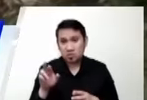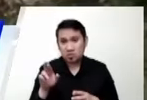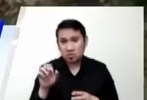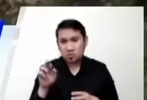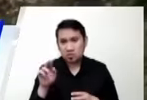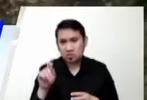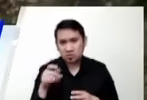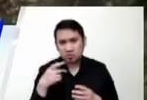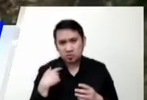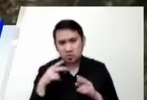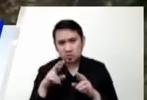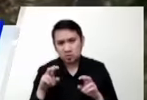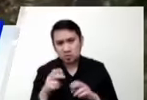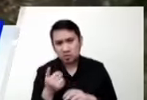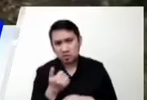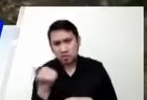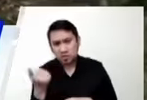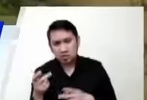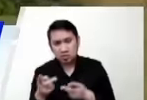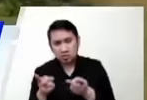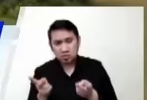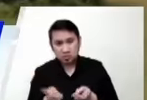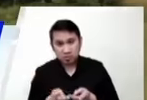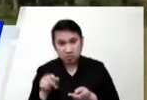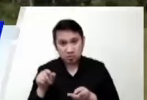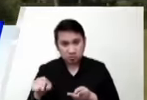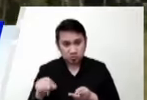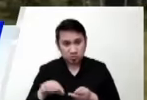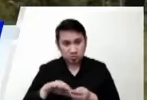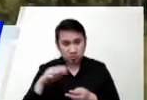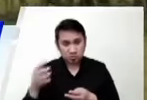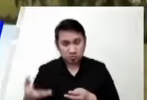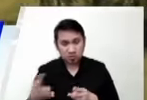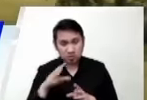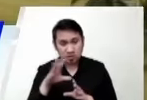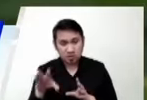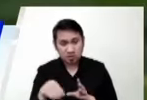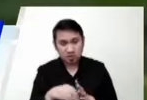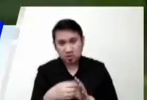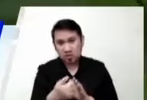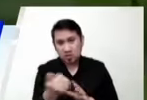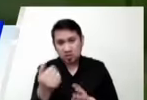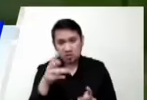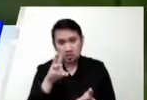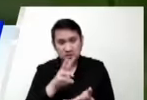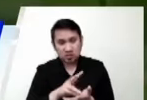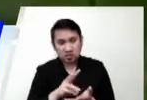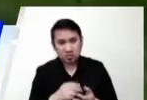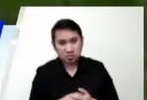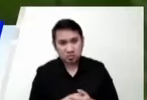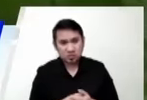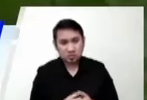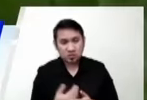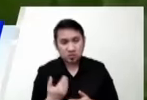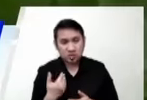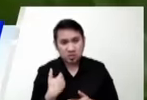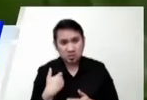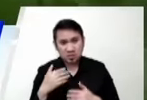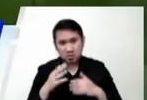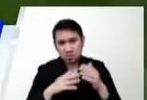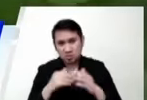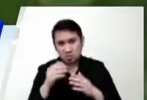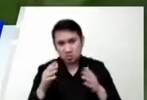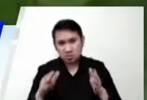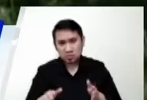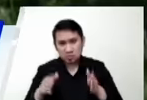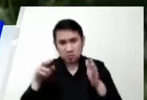pang bagong atraksyon sa bahagi ng Chocolate Hills na sakop naman ng bayan ng Carmen. Meron naman itong estruktura at hagdan sa